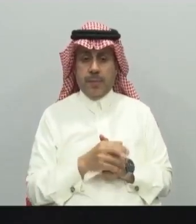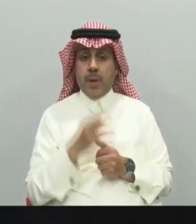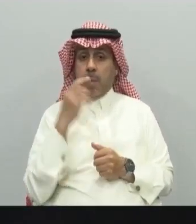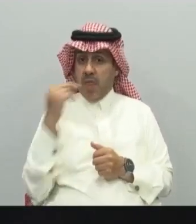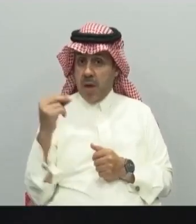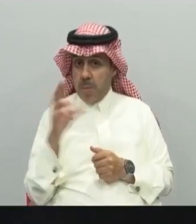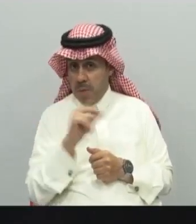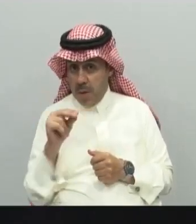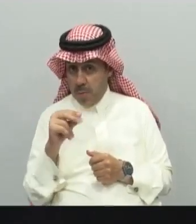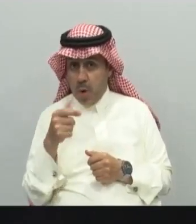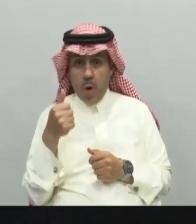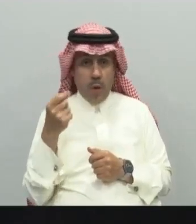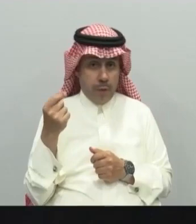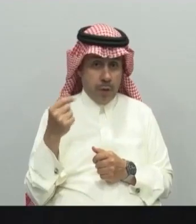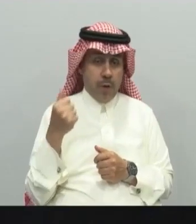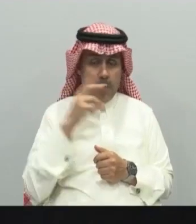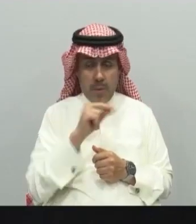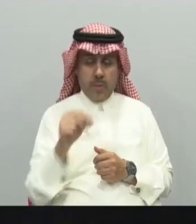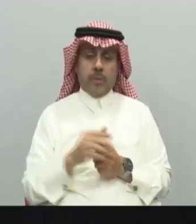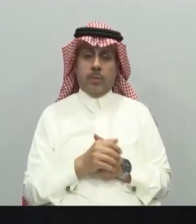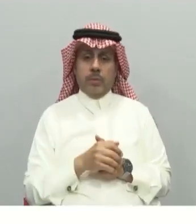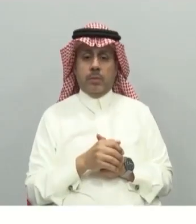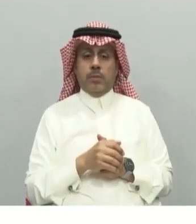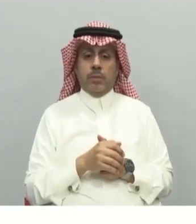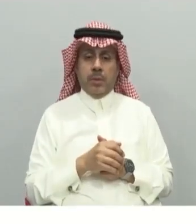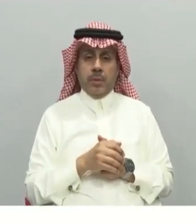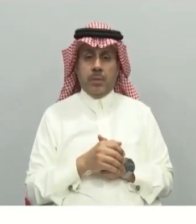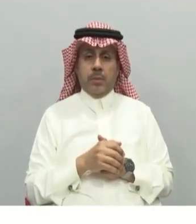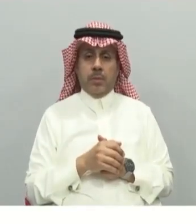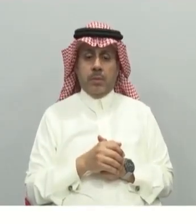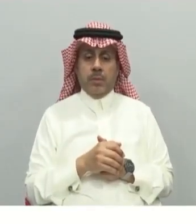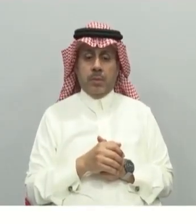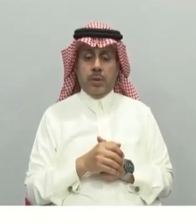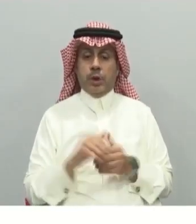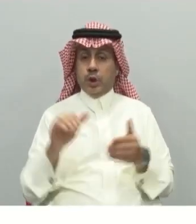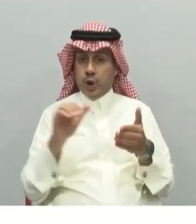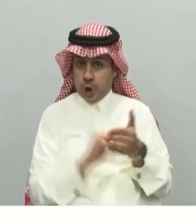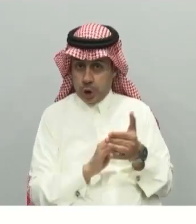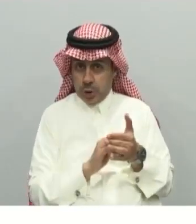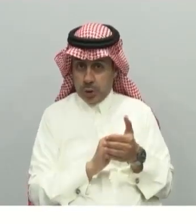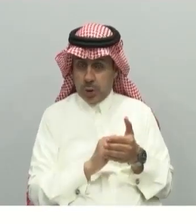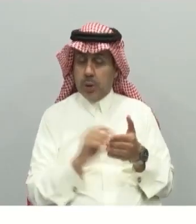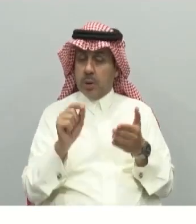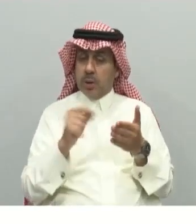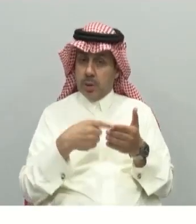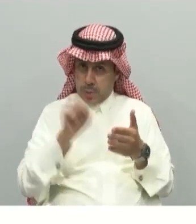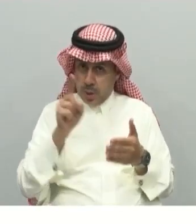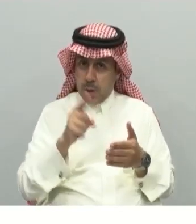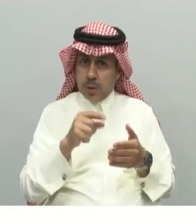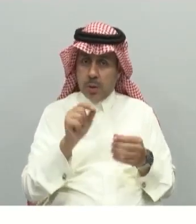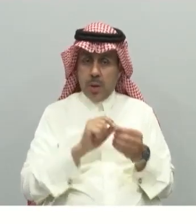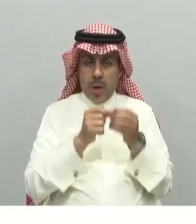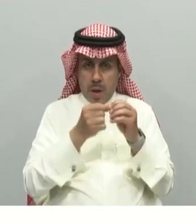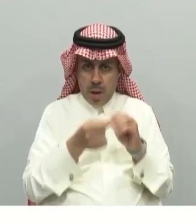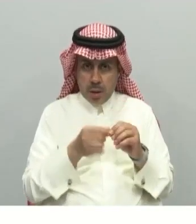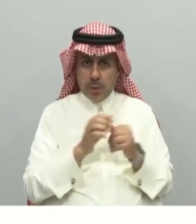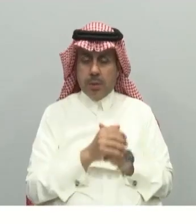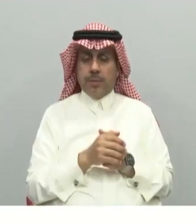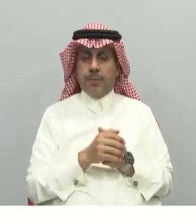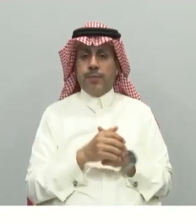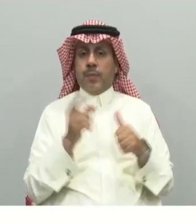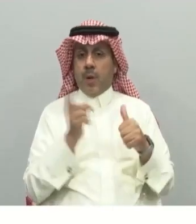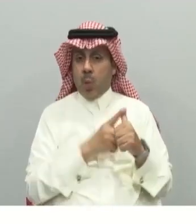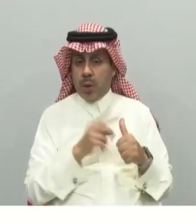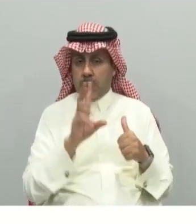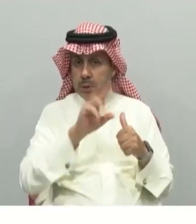بذهب او ريالات بريالات طبعا سعوديه مثلا فيشترط لصحه العقد شرطان ما هما الاول